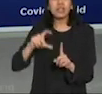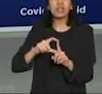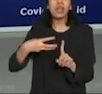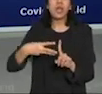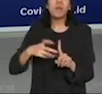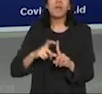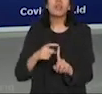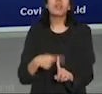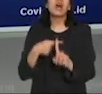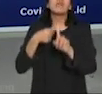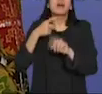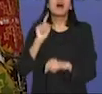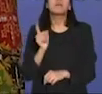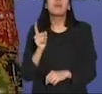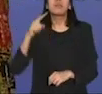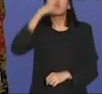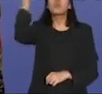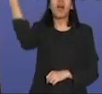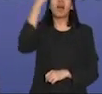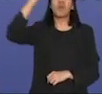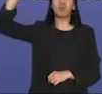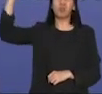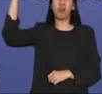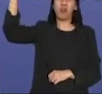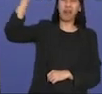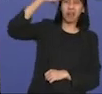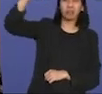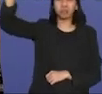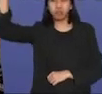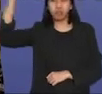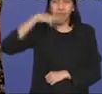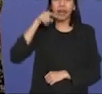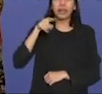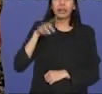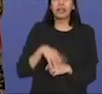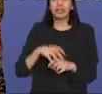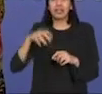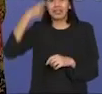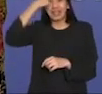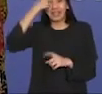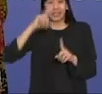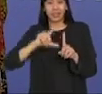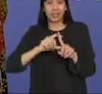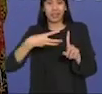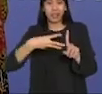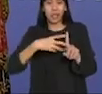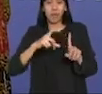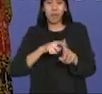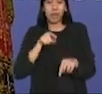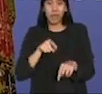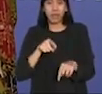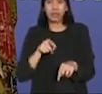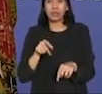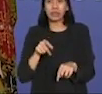musim pancaroba Ayo Kita tahu bersama bahwa pengendalian demam berdarah ini adalah sangat erat kaitanya